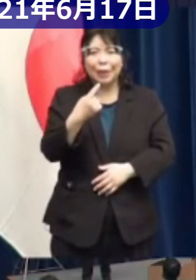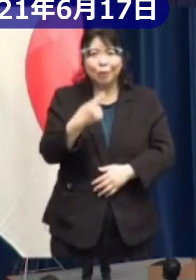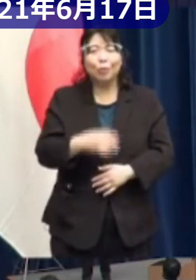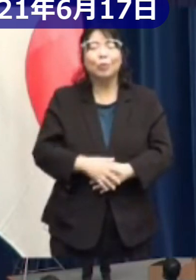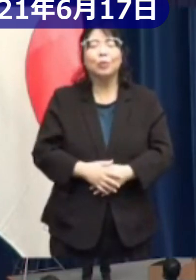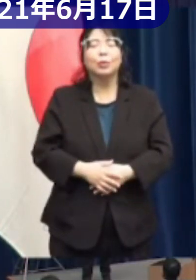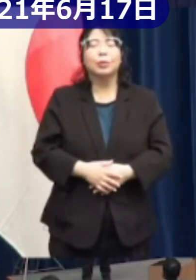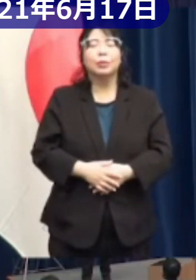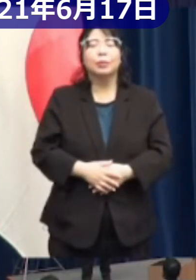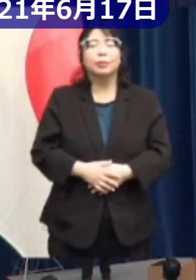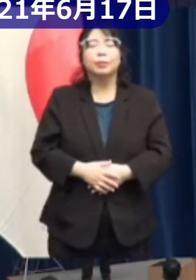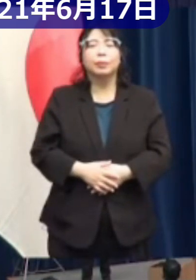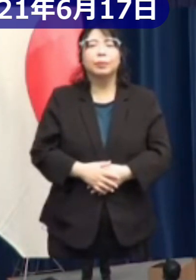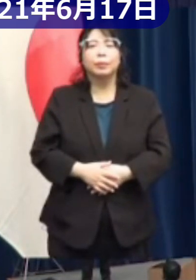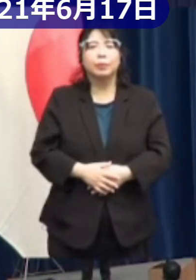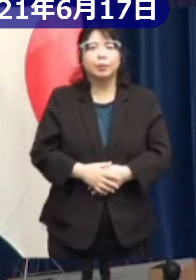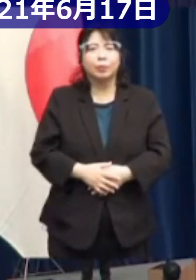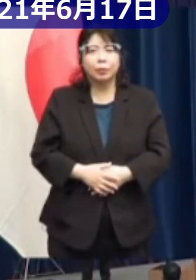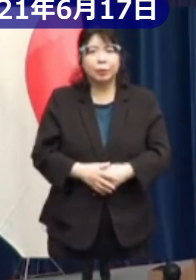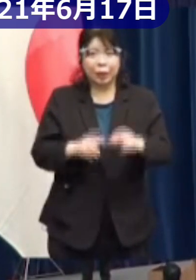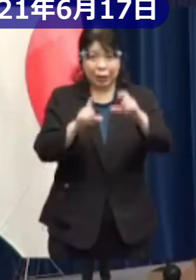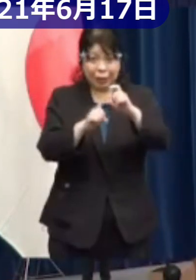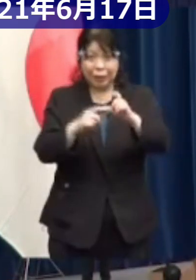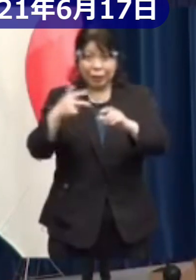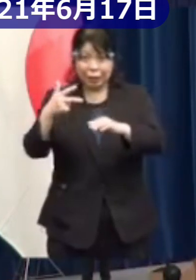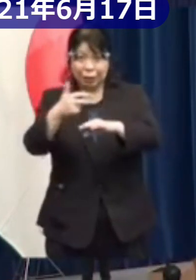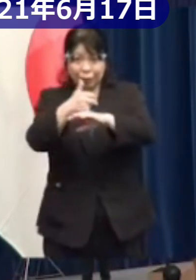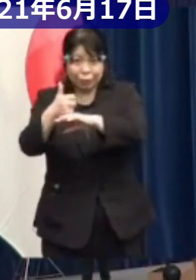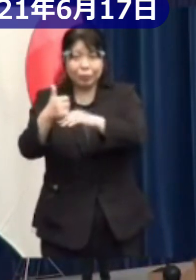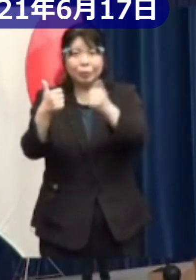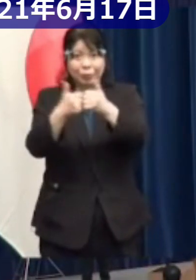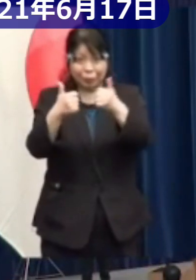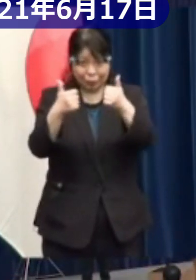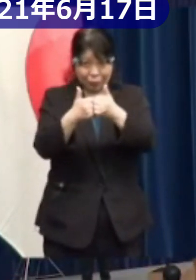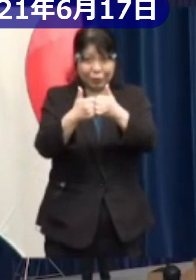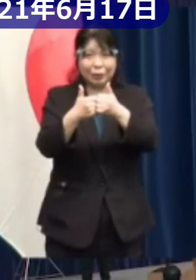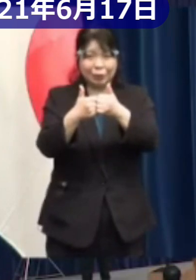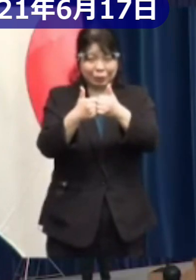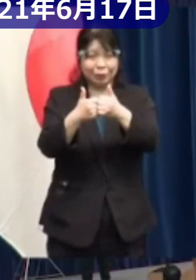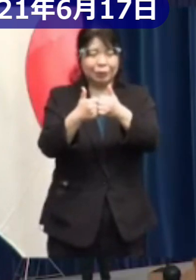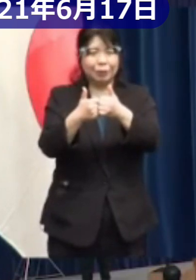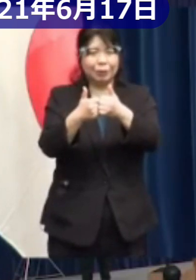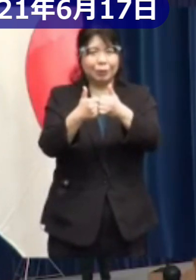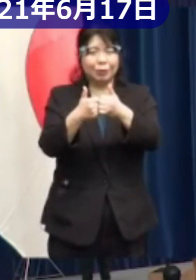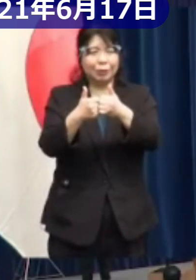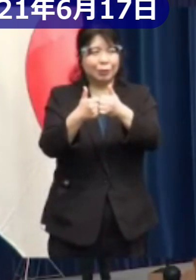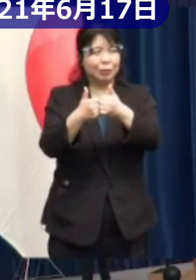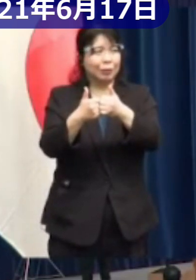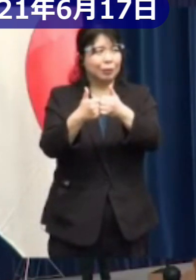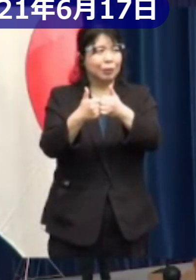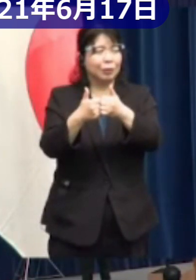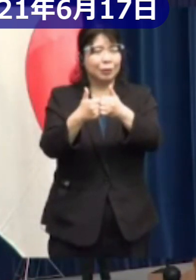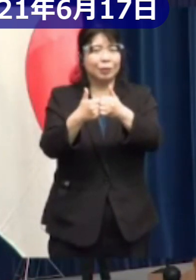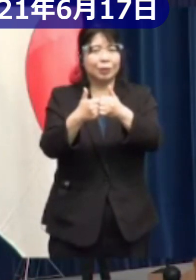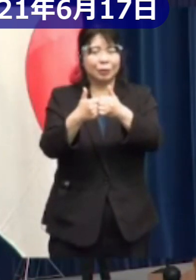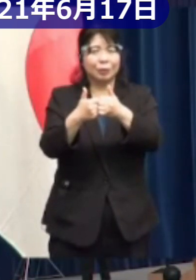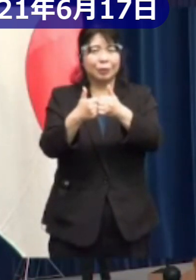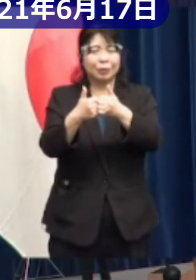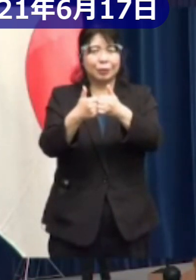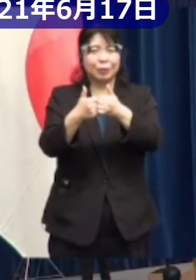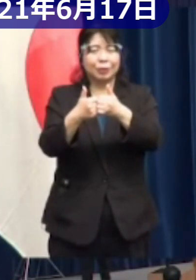ほどG7 サミットの話、質問が出ましたが、 G7 サミットの話いいですか。サミットの、